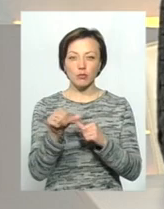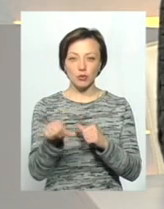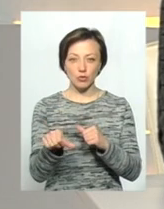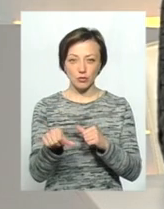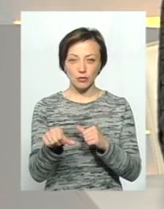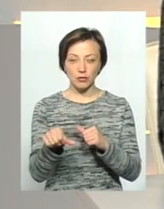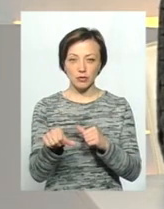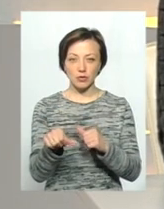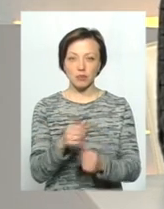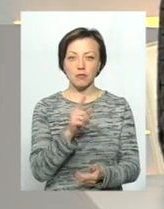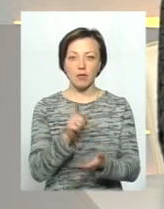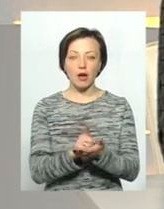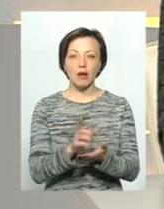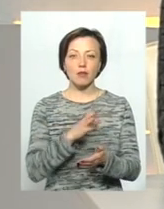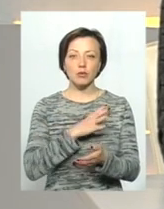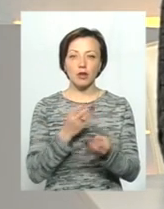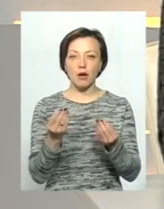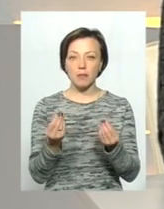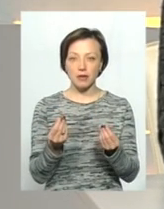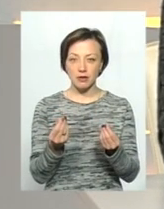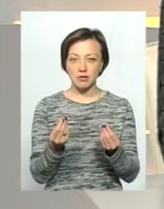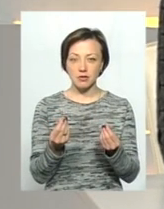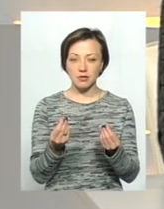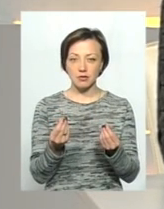що має бути гаманець,